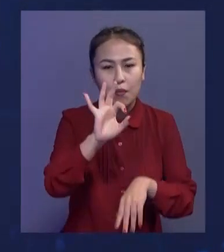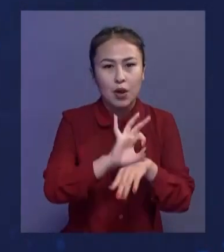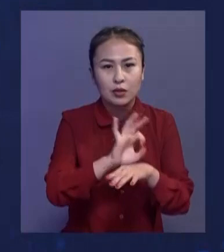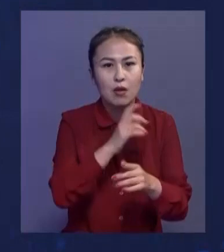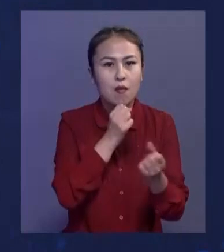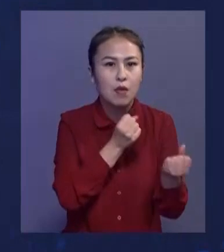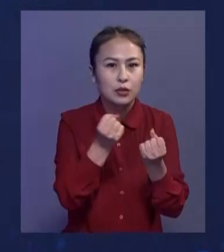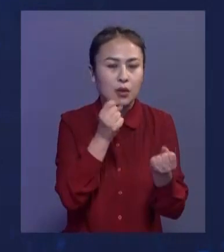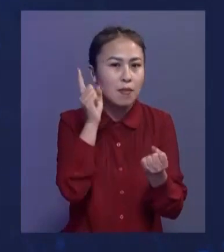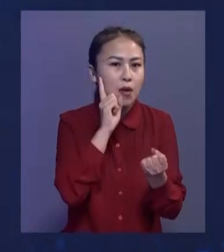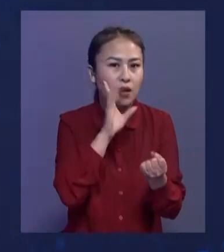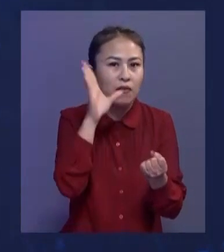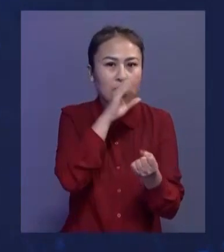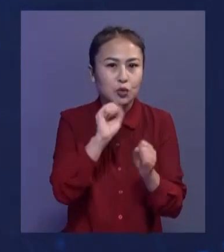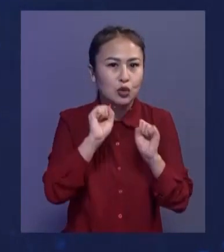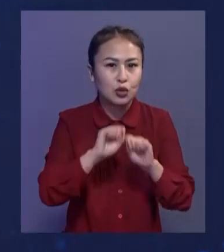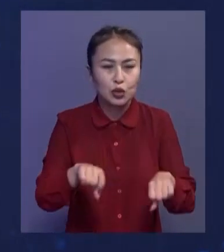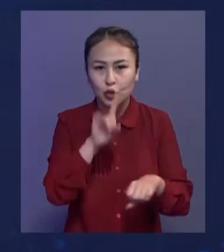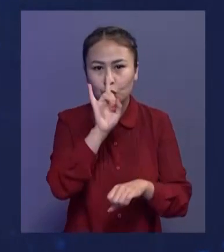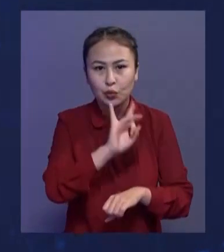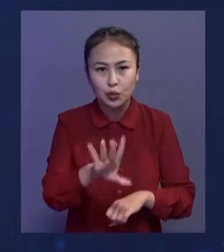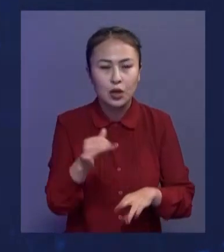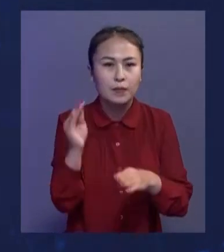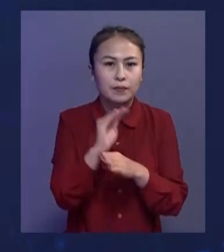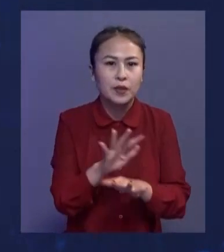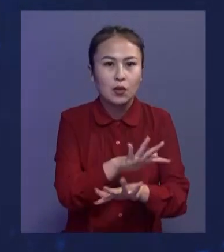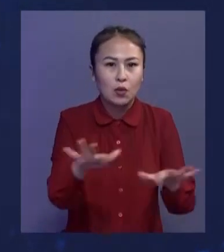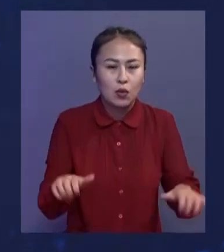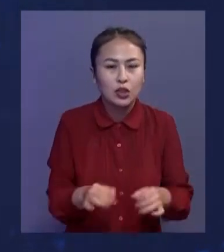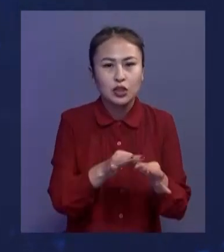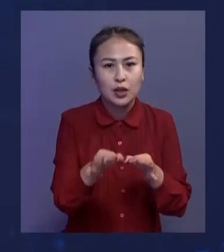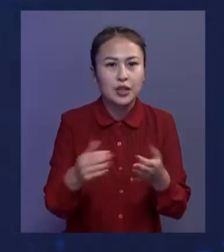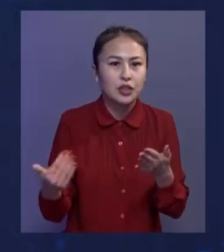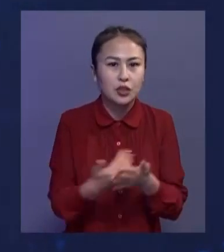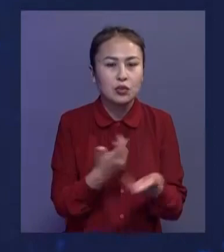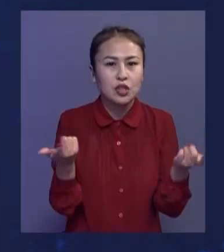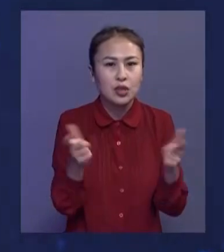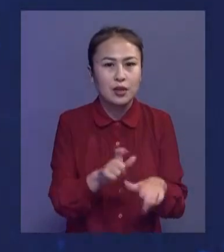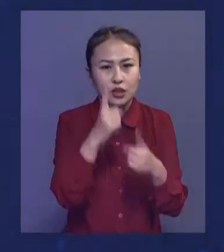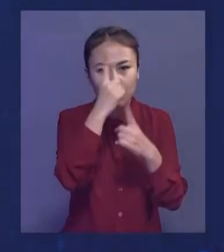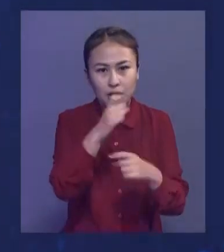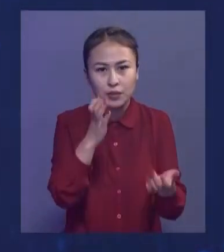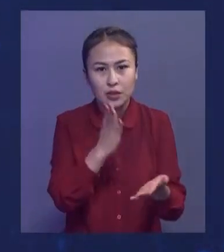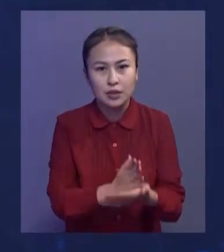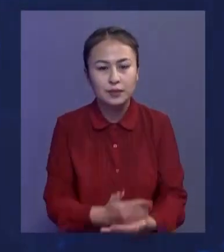бақылауда ұстау мүмкін болмайды деп дабыл қағады. Енді билік өкілдері өз өңірлерінде жаңа шектеу шараларын жариялап